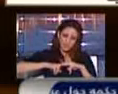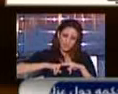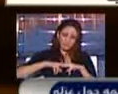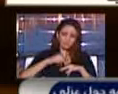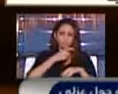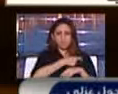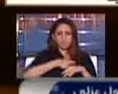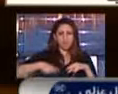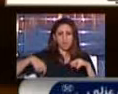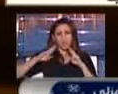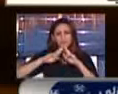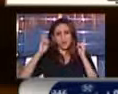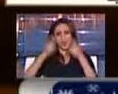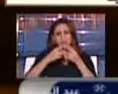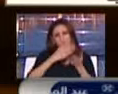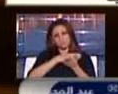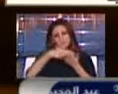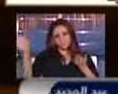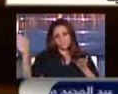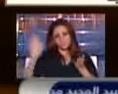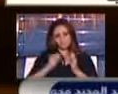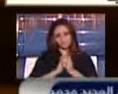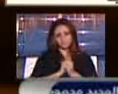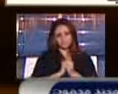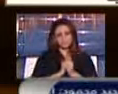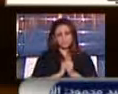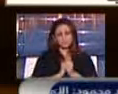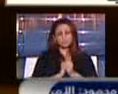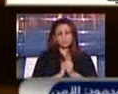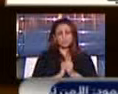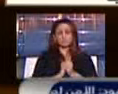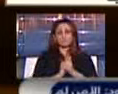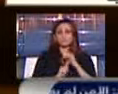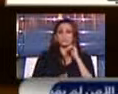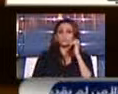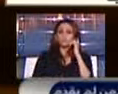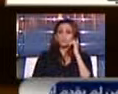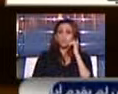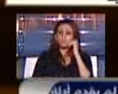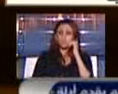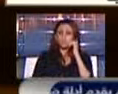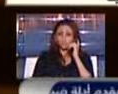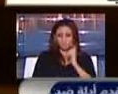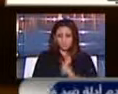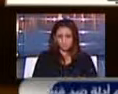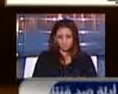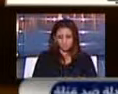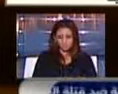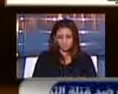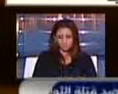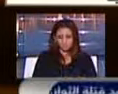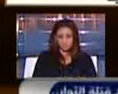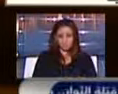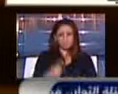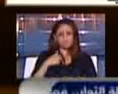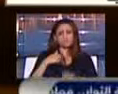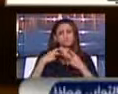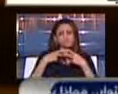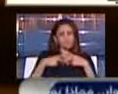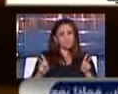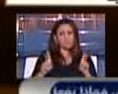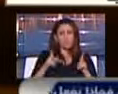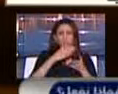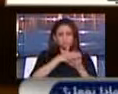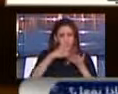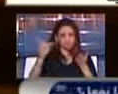النائب العام اللي هو أصلا تسبب في إن المحاكمات تطلع بالشكل ده، أنا بأيد بنسبة 100% الإعلان ده، لأن